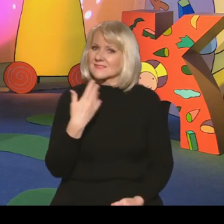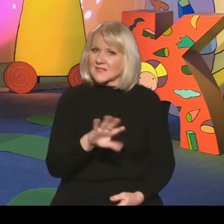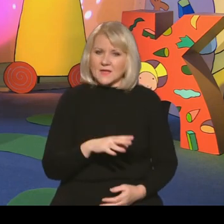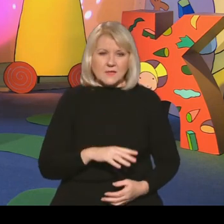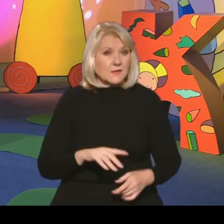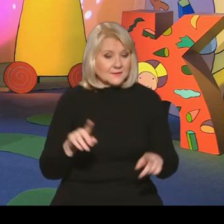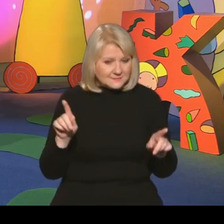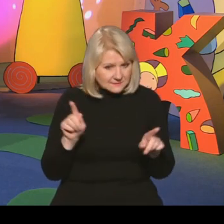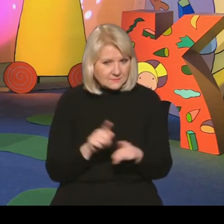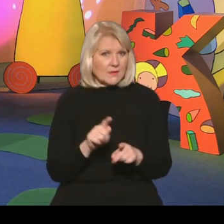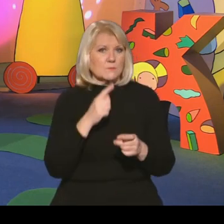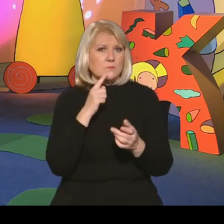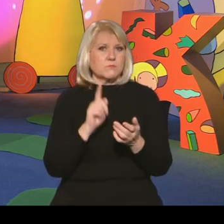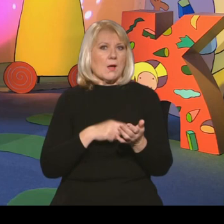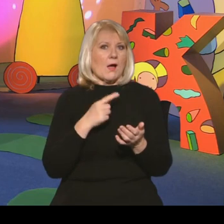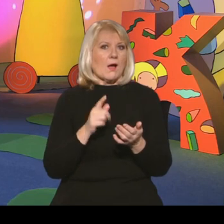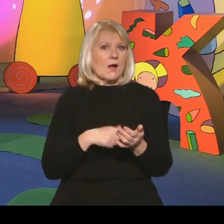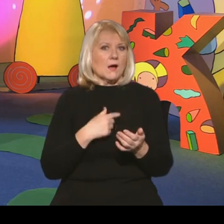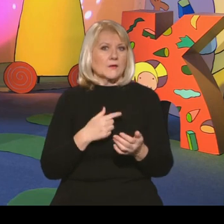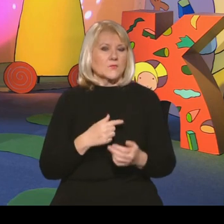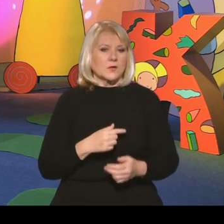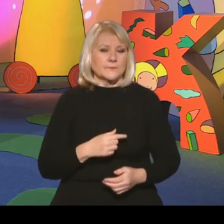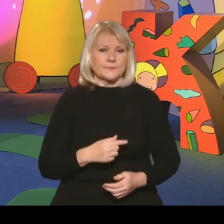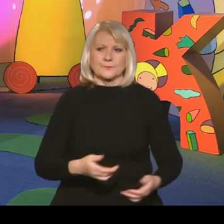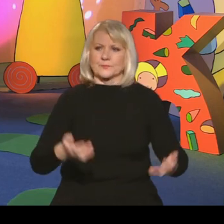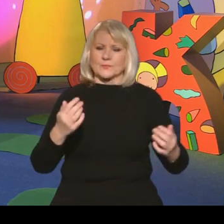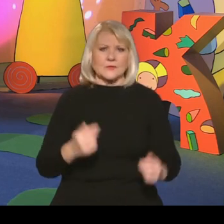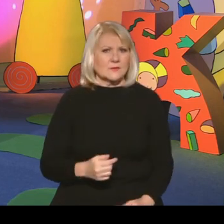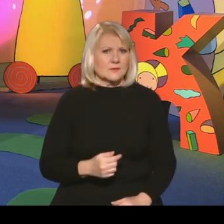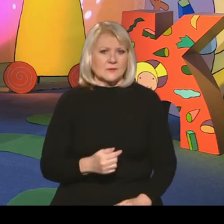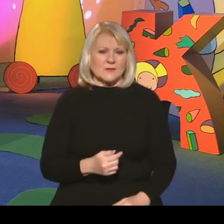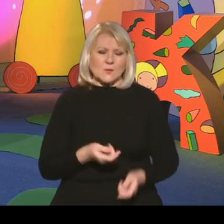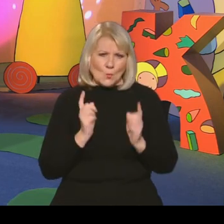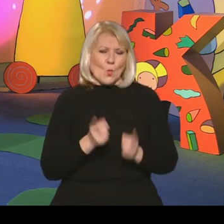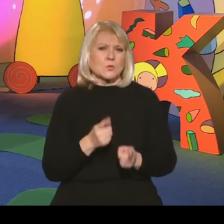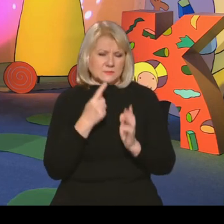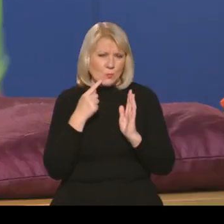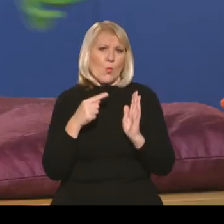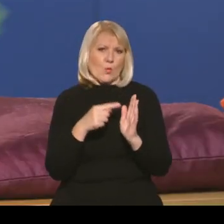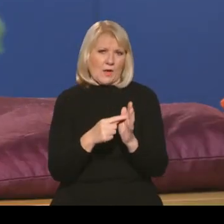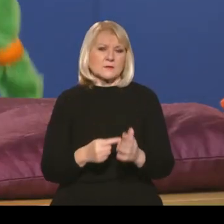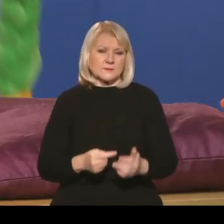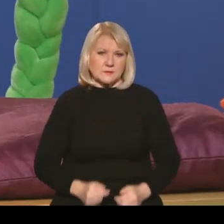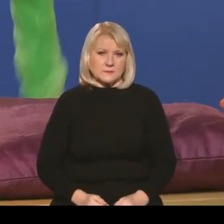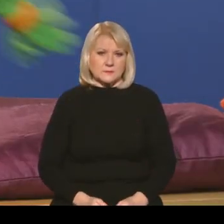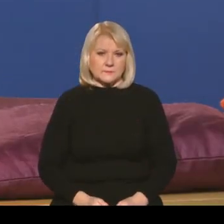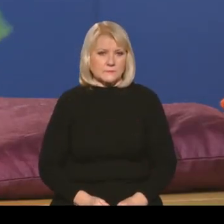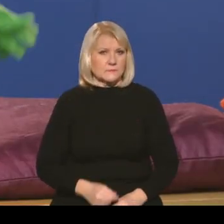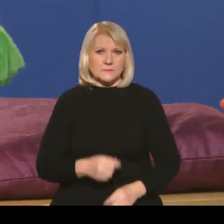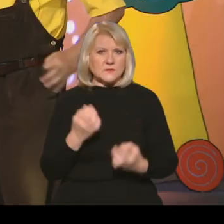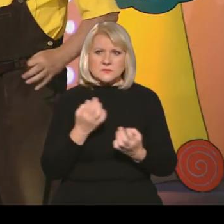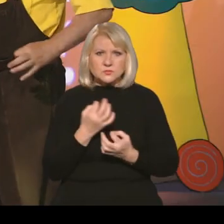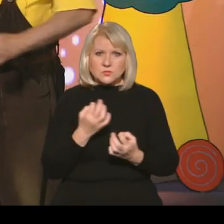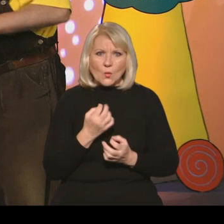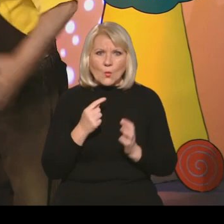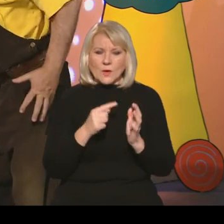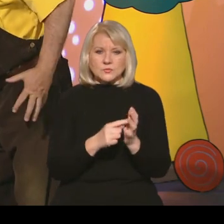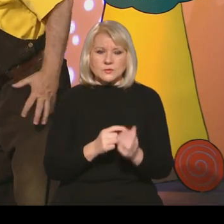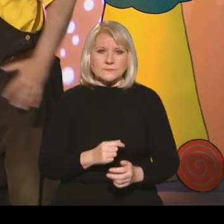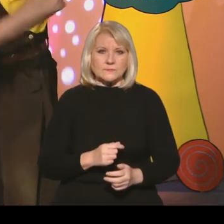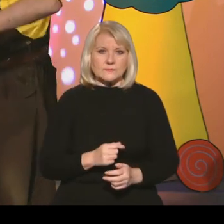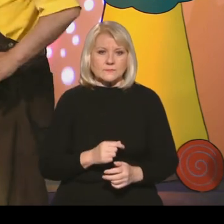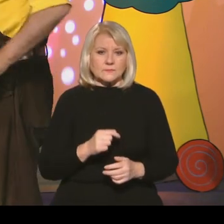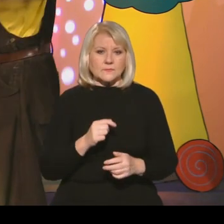stejně barevného. Aha. Já nevím, budu ti to muset předvést, faninko. A tak třeba... co mi předvedeš? No, jak